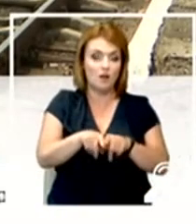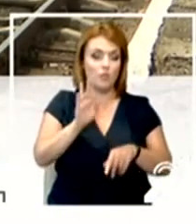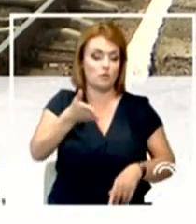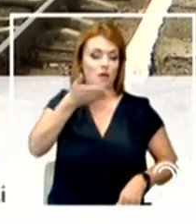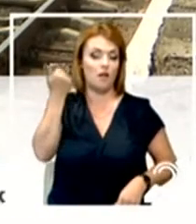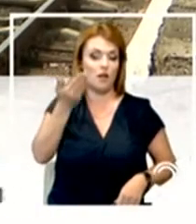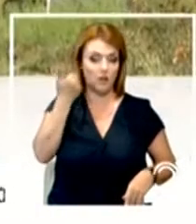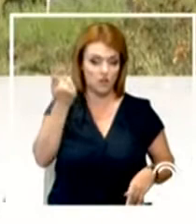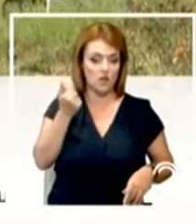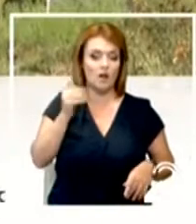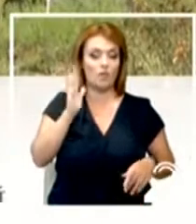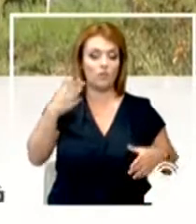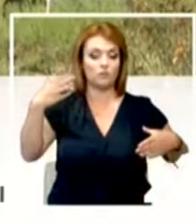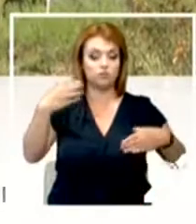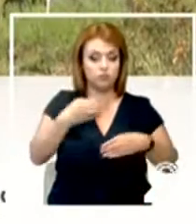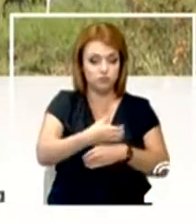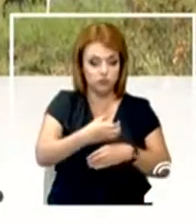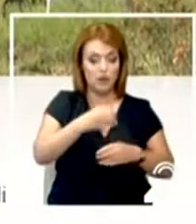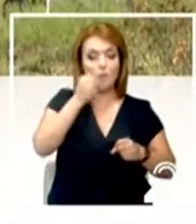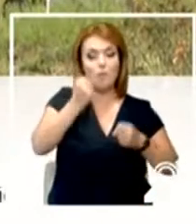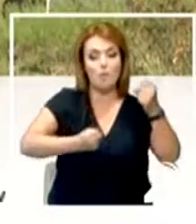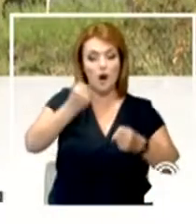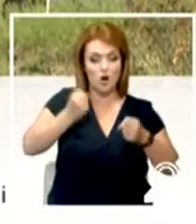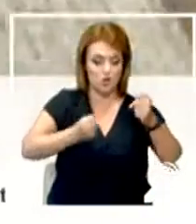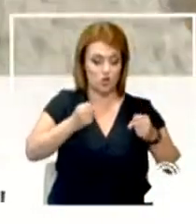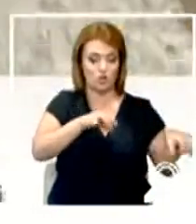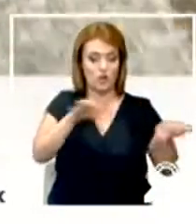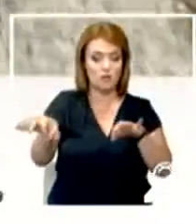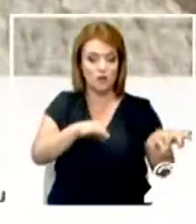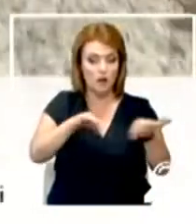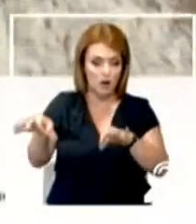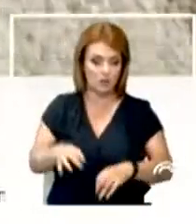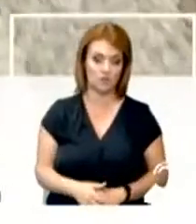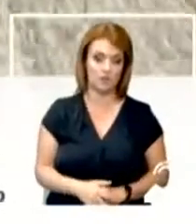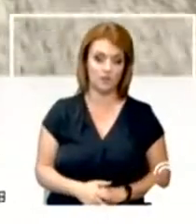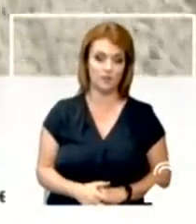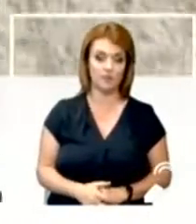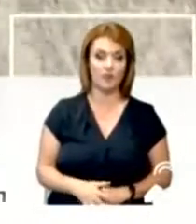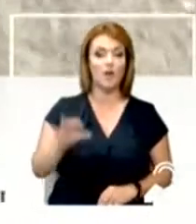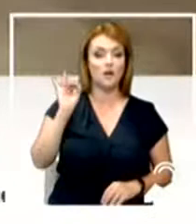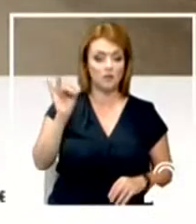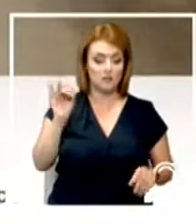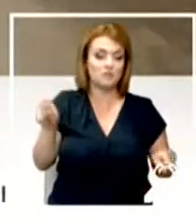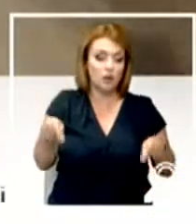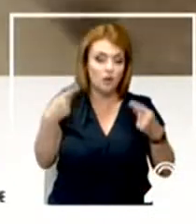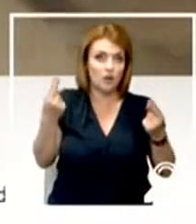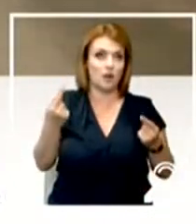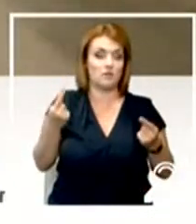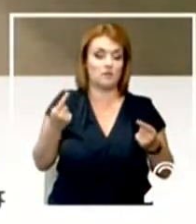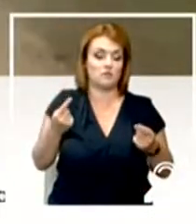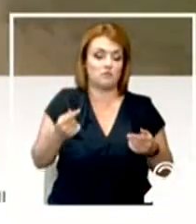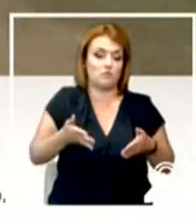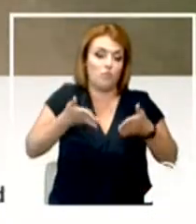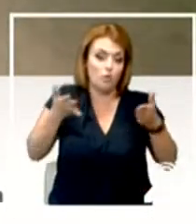va asigura transportarea în siguranța cerealelor și a combustibilului. La fel de important este că s-au creat noi conexiuni strategice